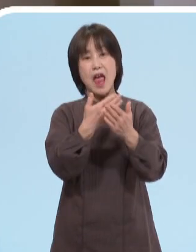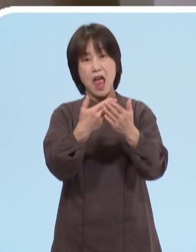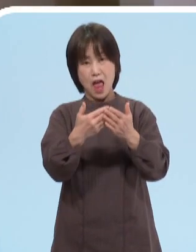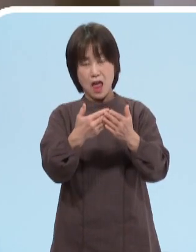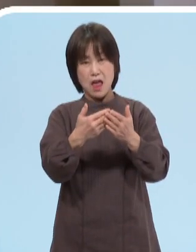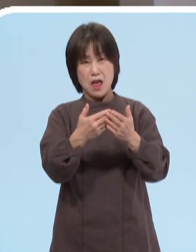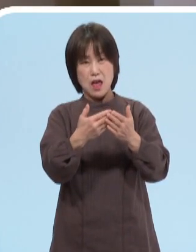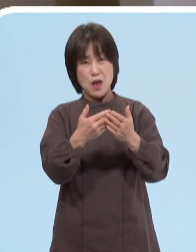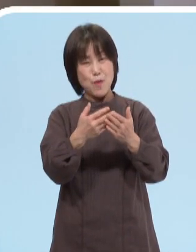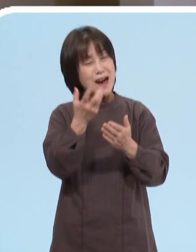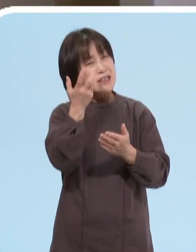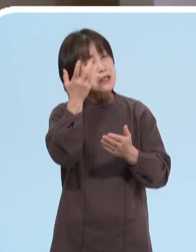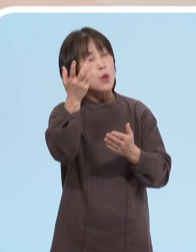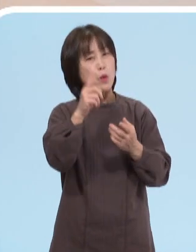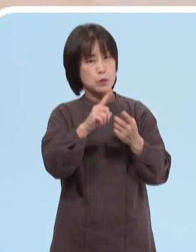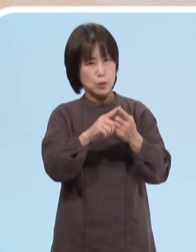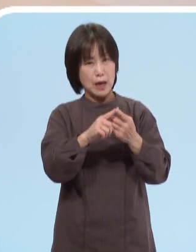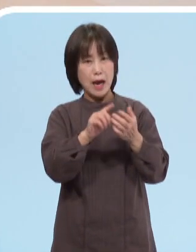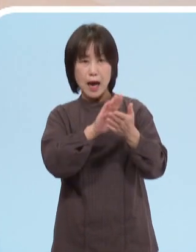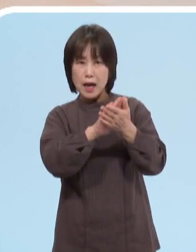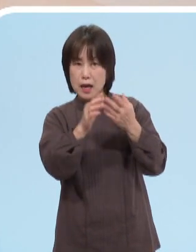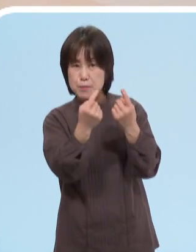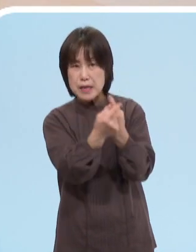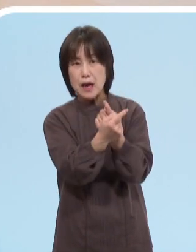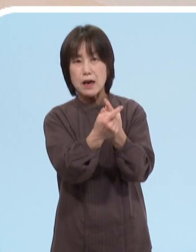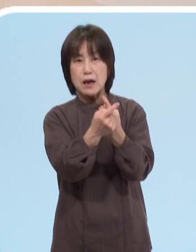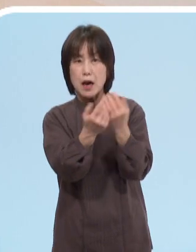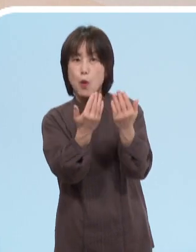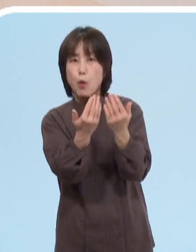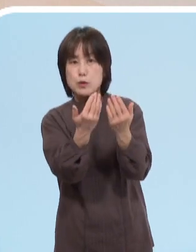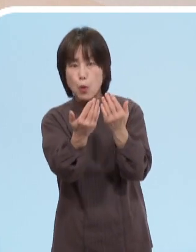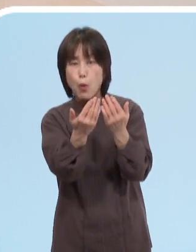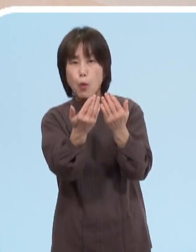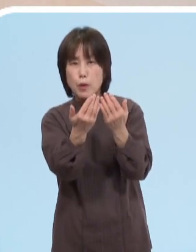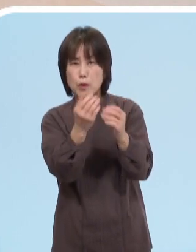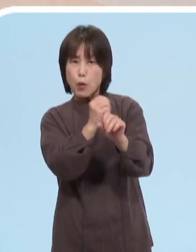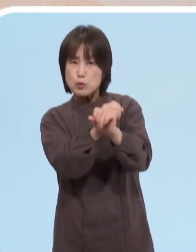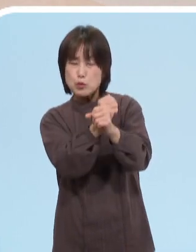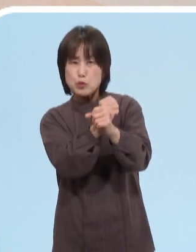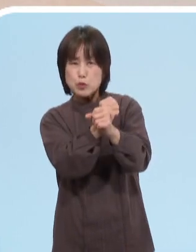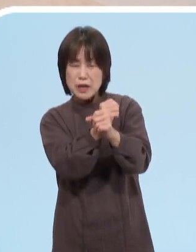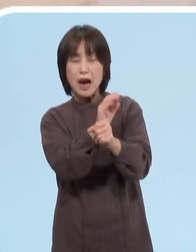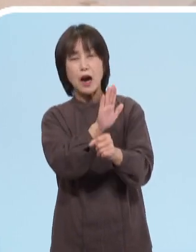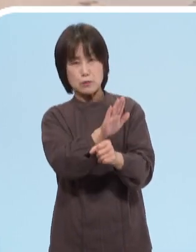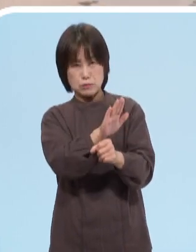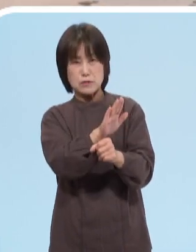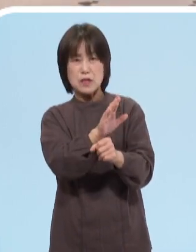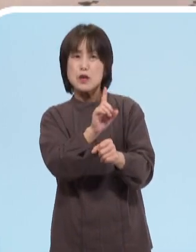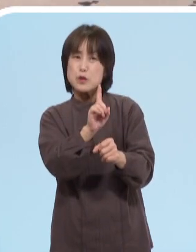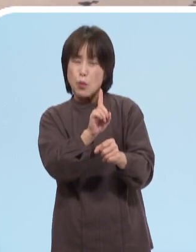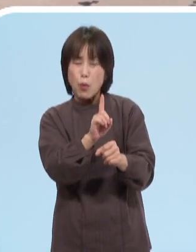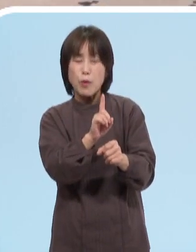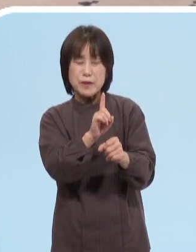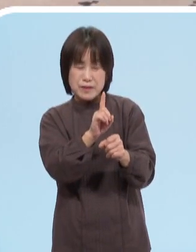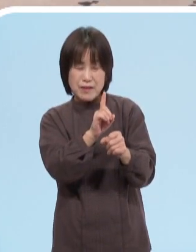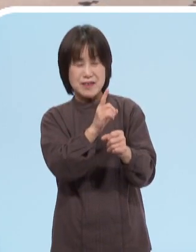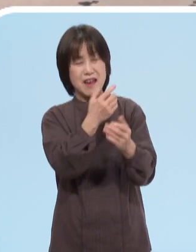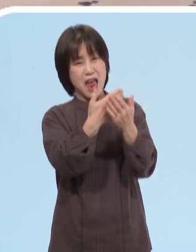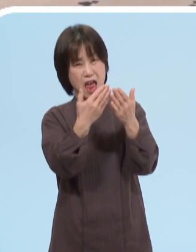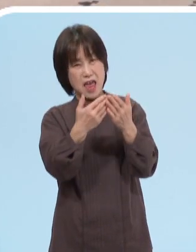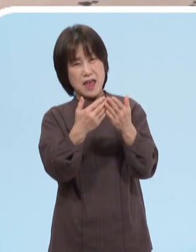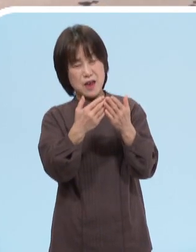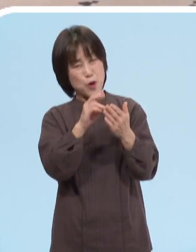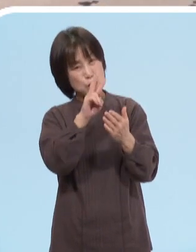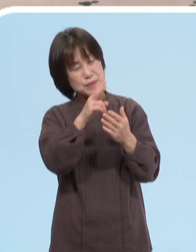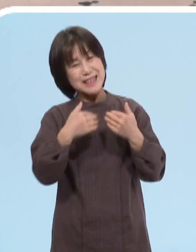絵には理想であったり美化であったり誇張であったりが加わる、それがどんな風に表されているのか、 はい、 じっくり絵を楽